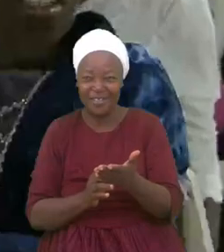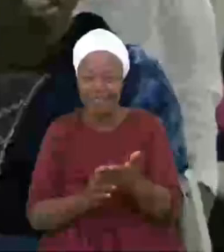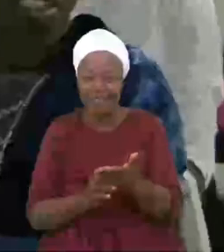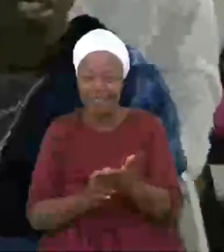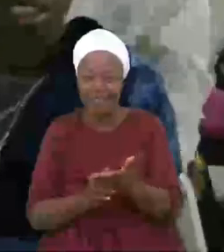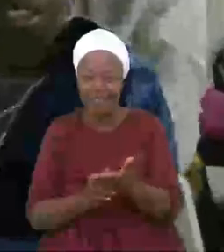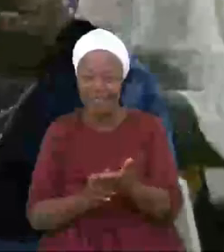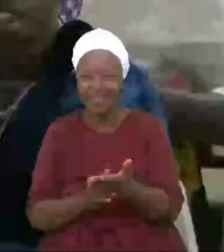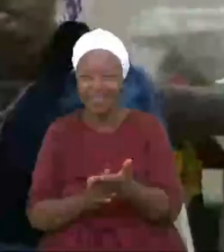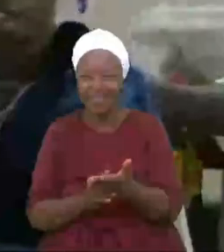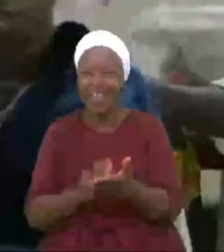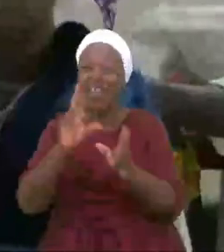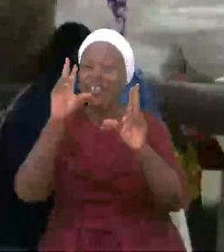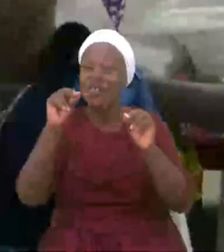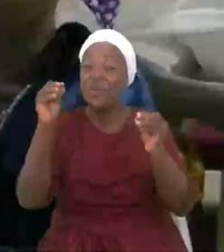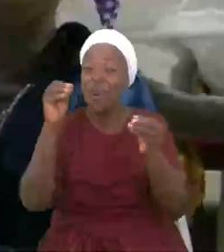femme